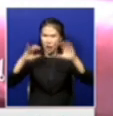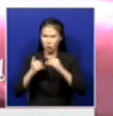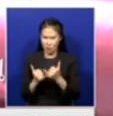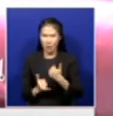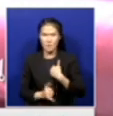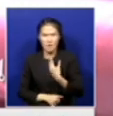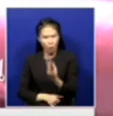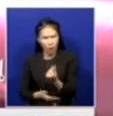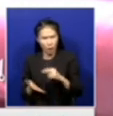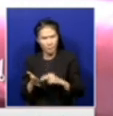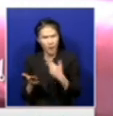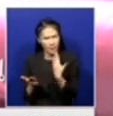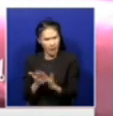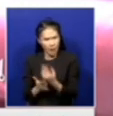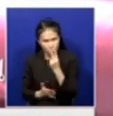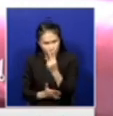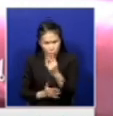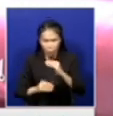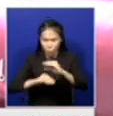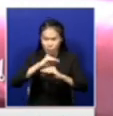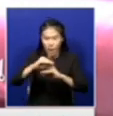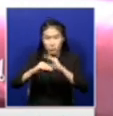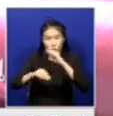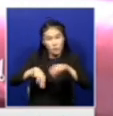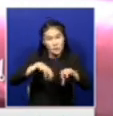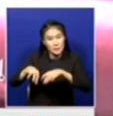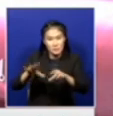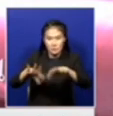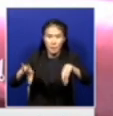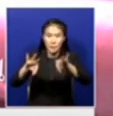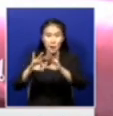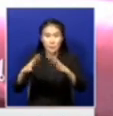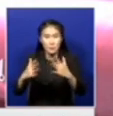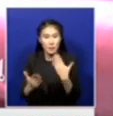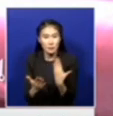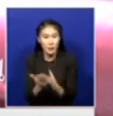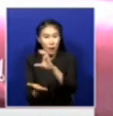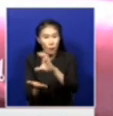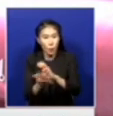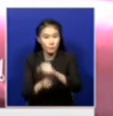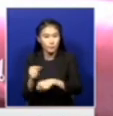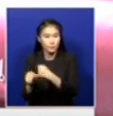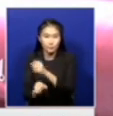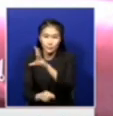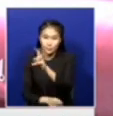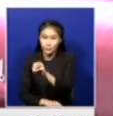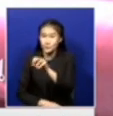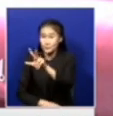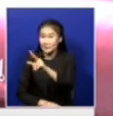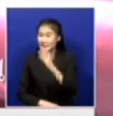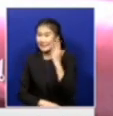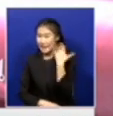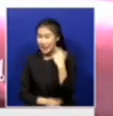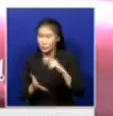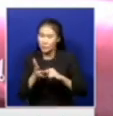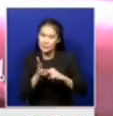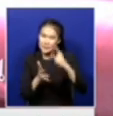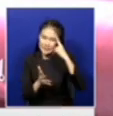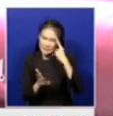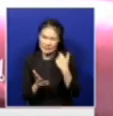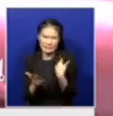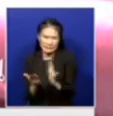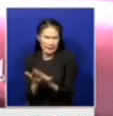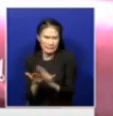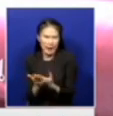ะเป็นการชะลอโครงการที่ไม่จำเป็นจากงบประมาณปี2563นะครับซึ่งถือว่าเรามีเม็ดเงินอยู่